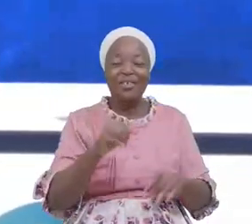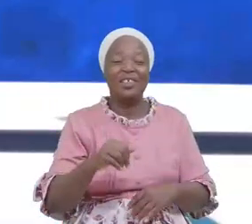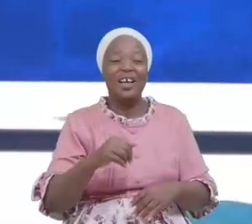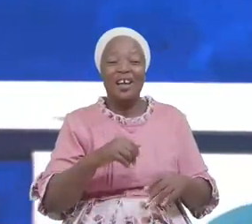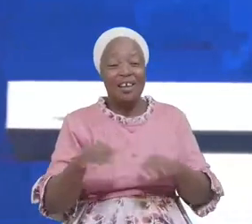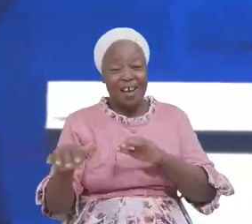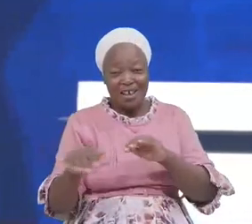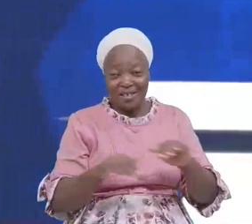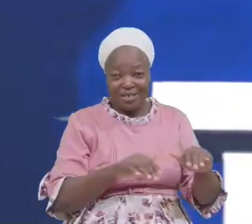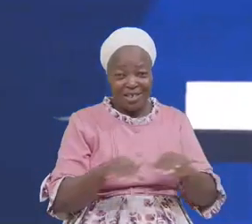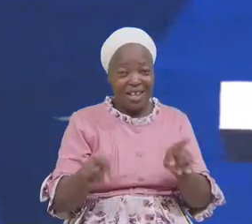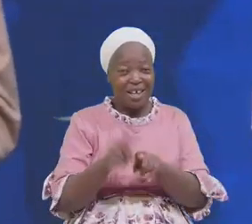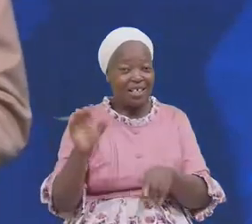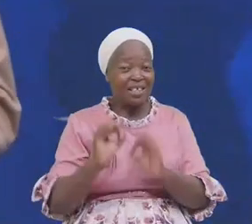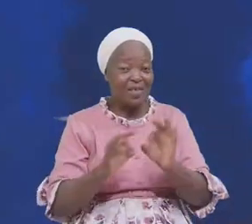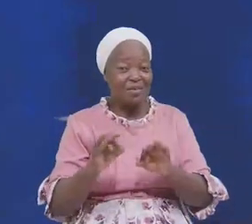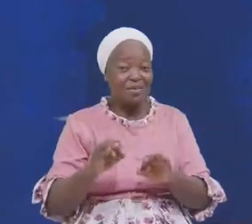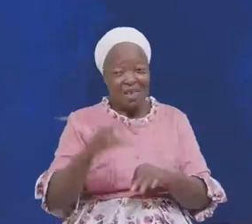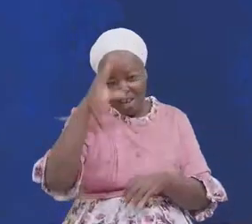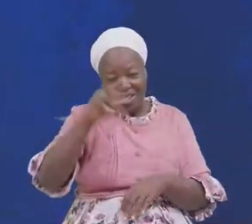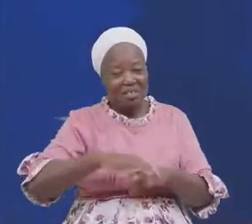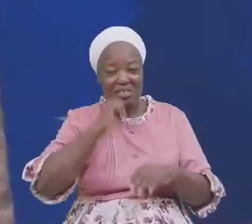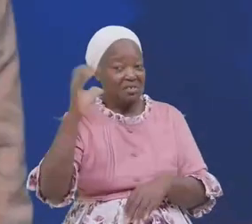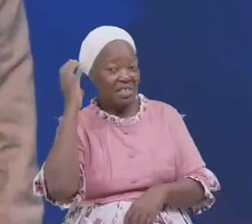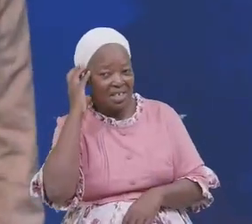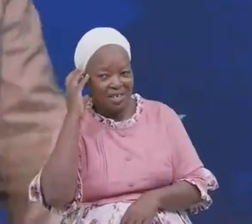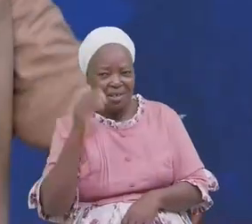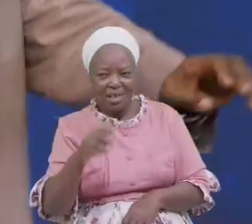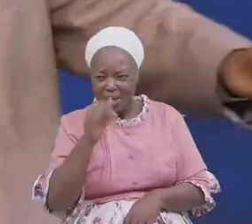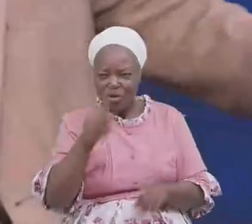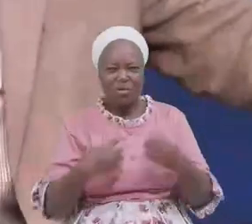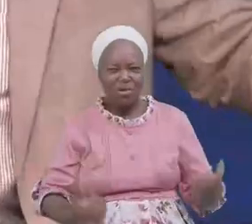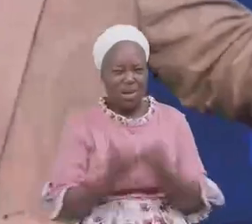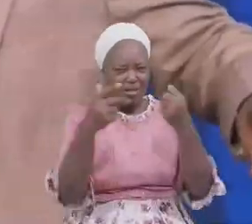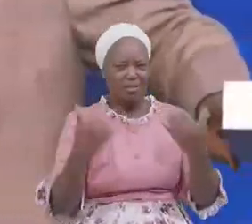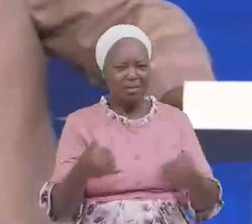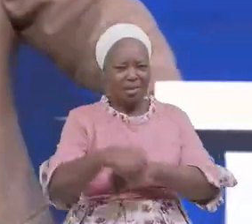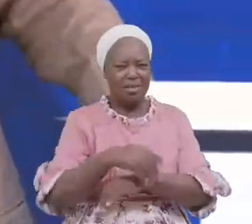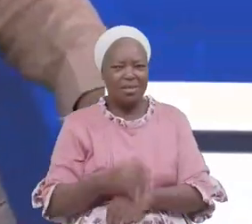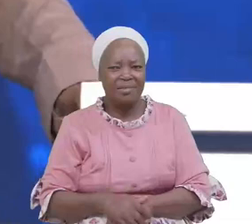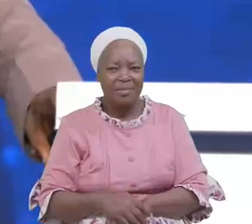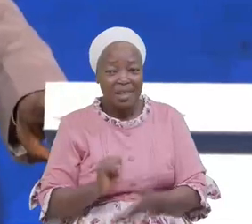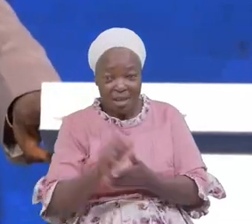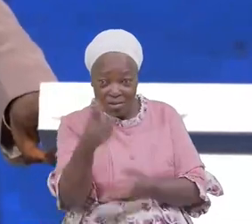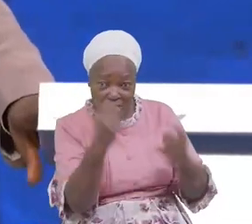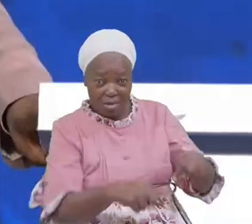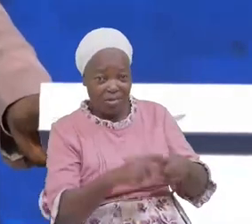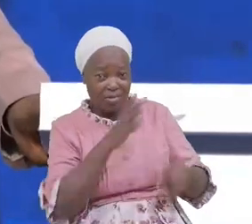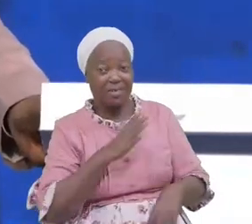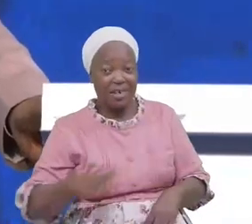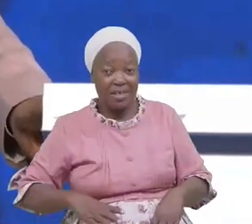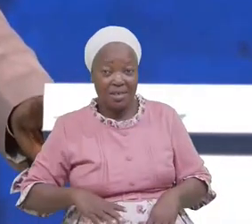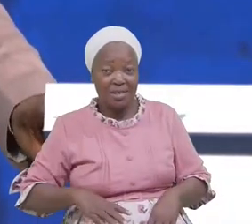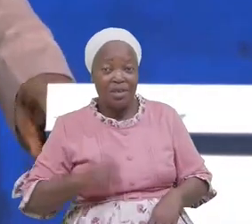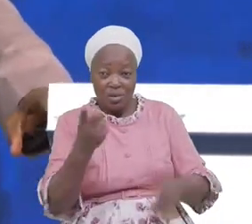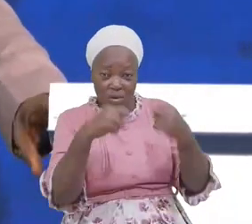Zachée a fait comme s'il n'avait rien entendu. Je vais te défier ce soir de venir à Christ, de venir